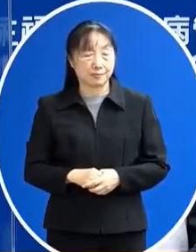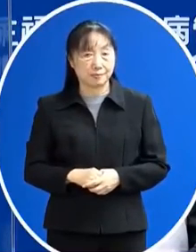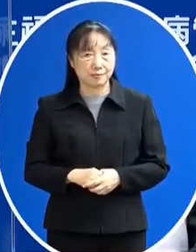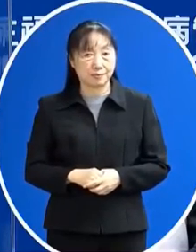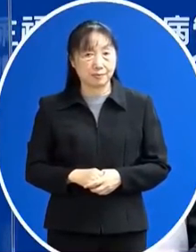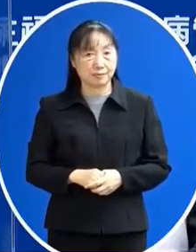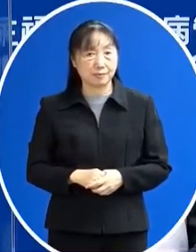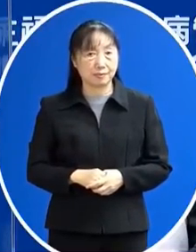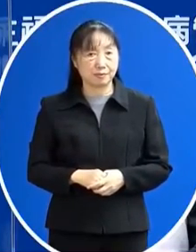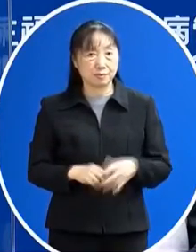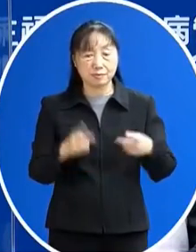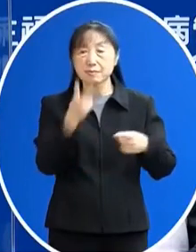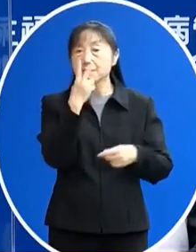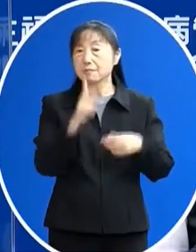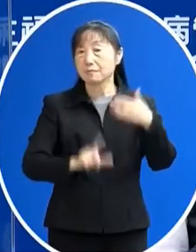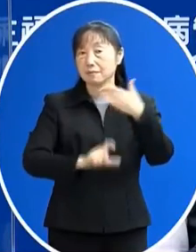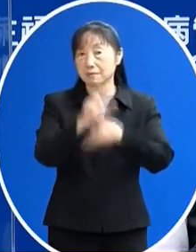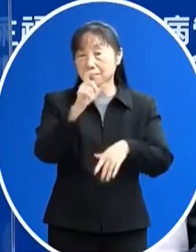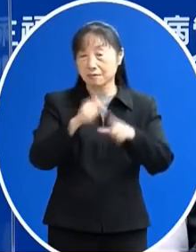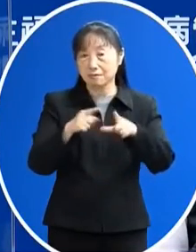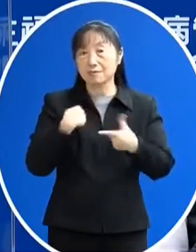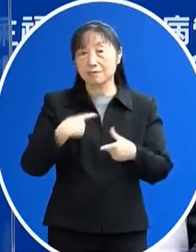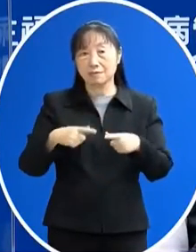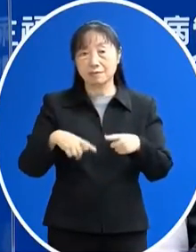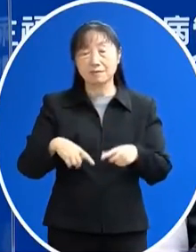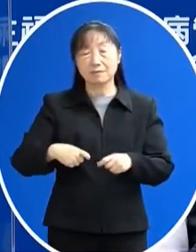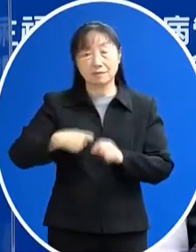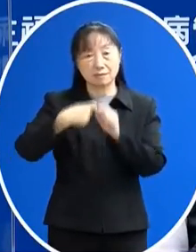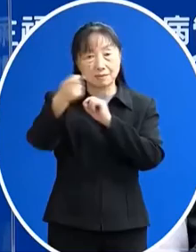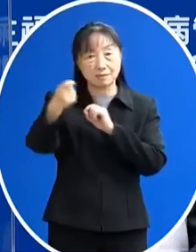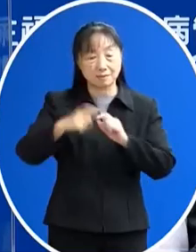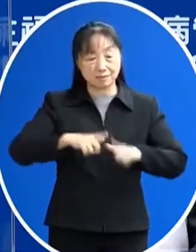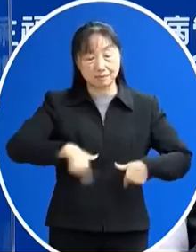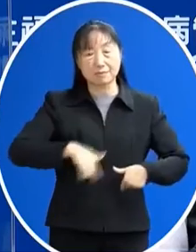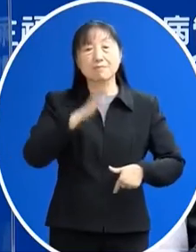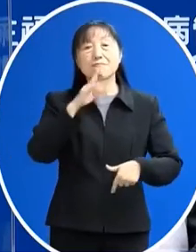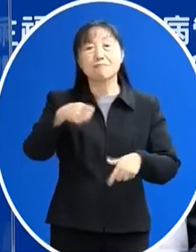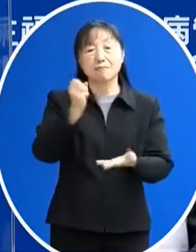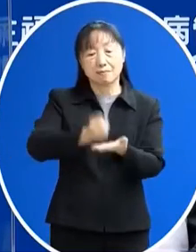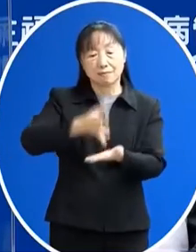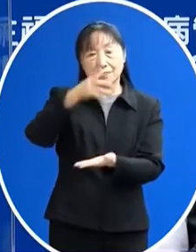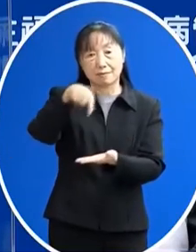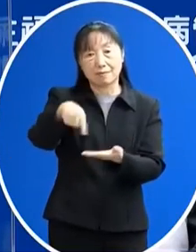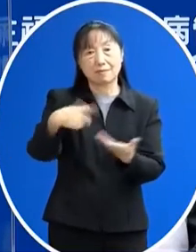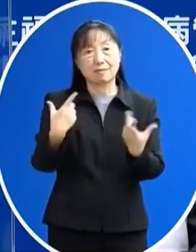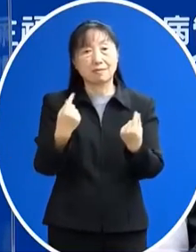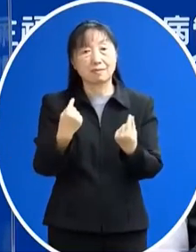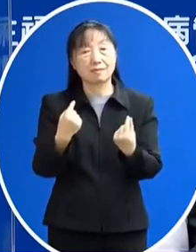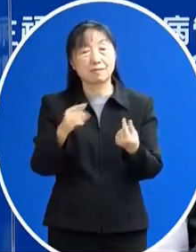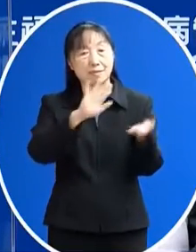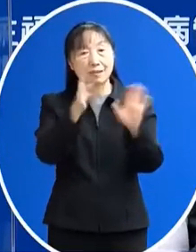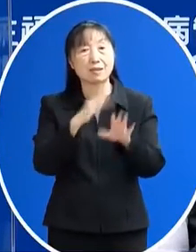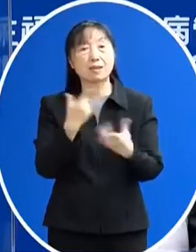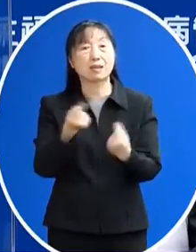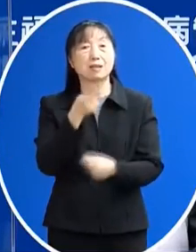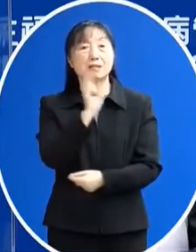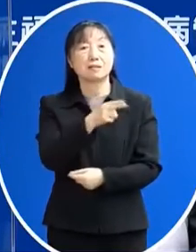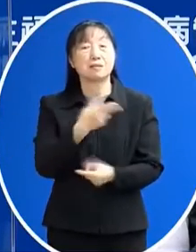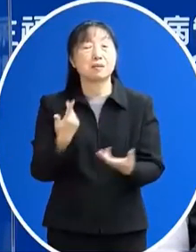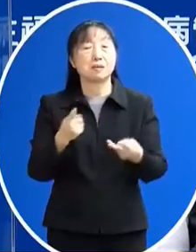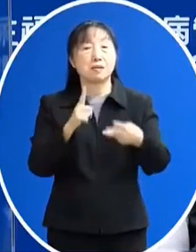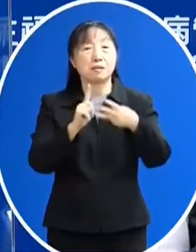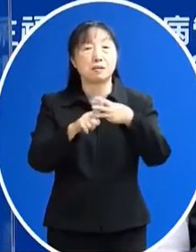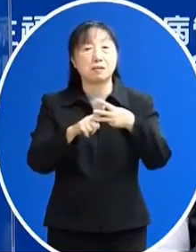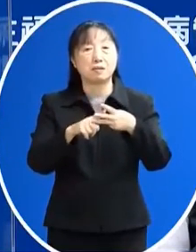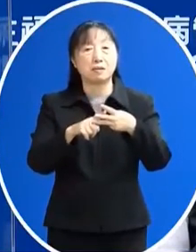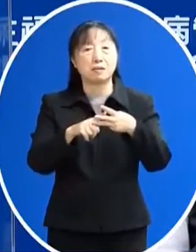那这个亚旭或是远雄自贸港的整体现在处理的情况，好，我们等一下也请那个执行长跟大家做报